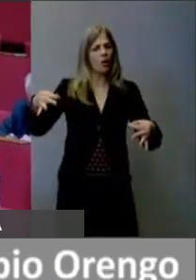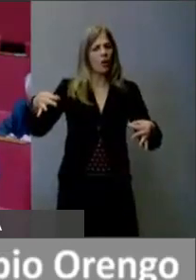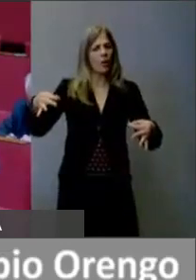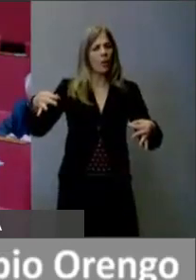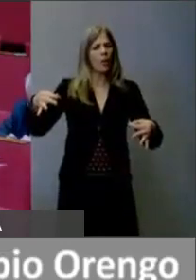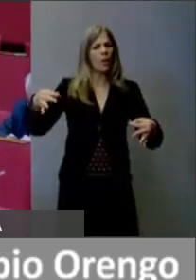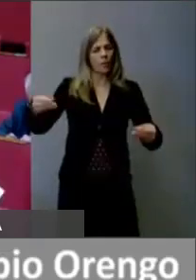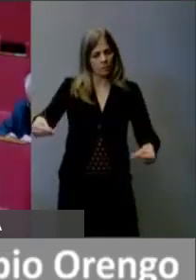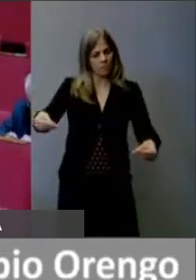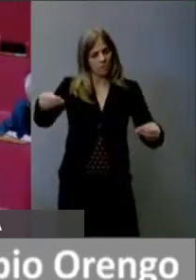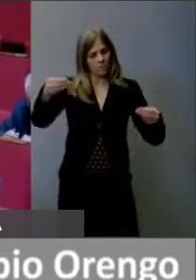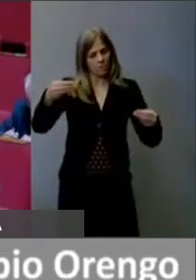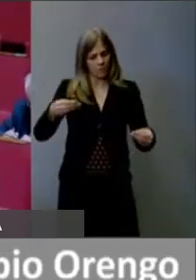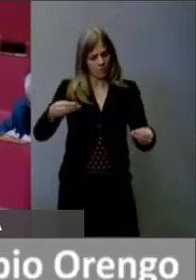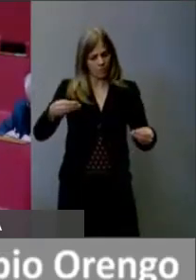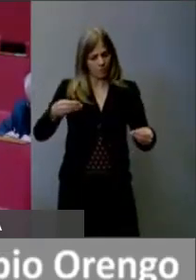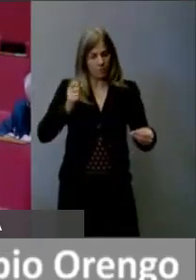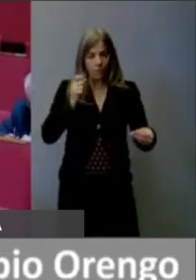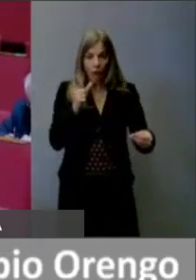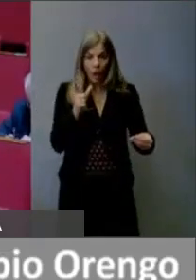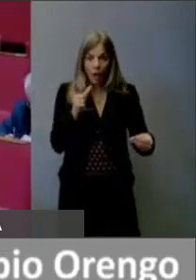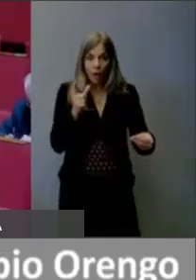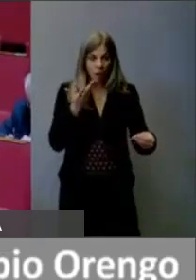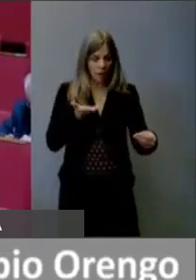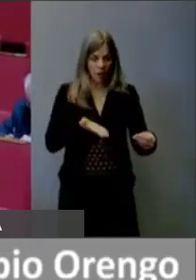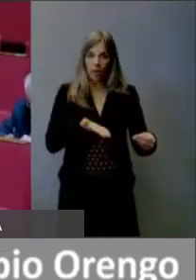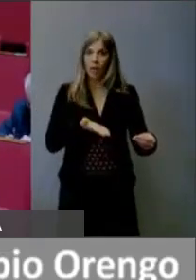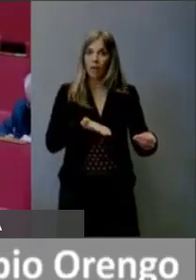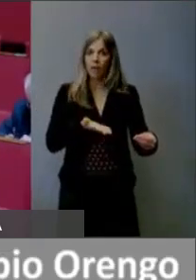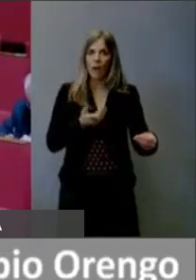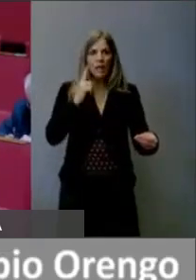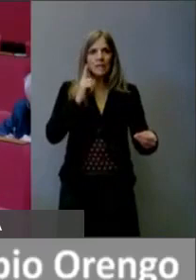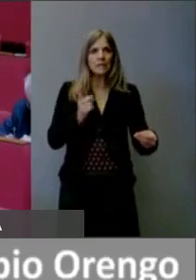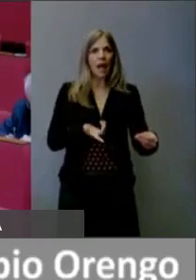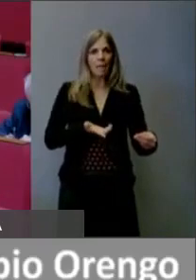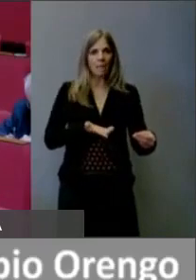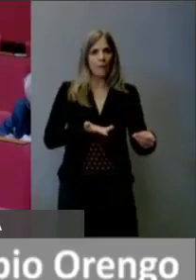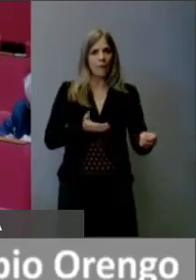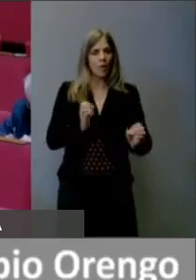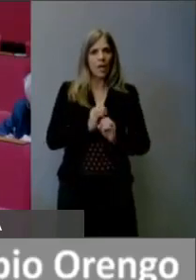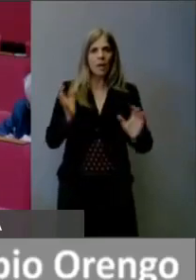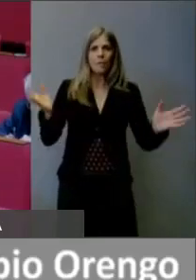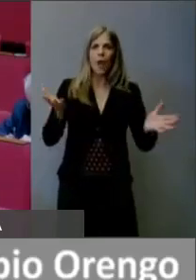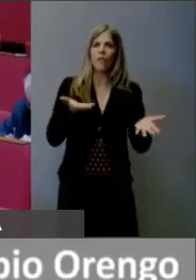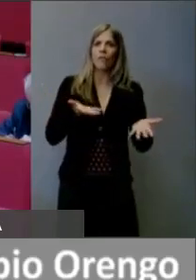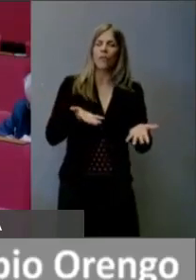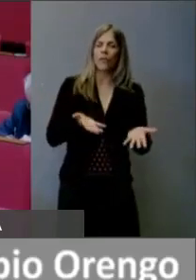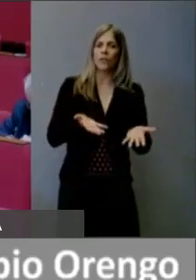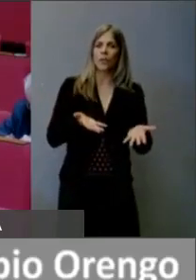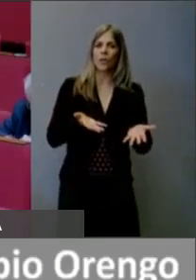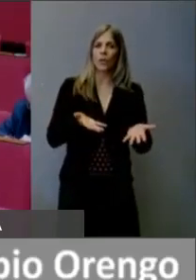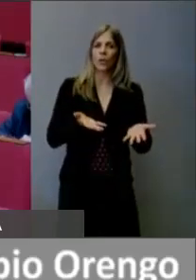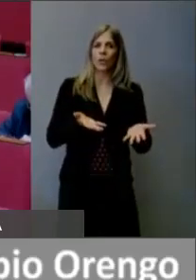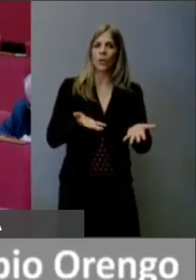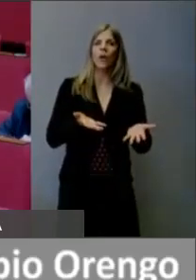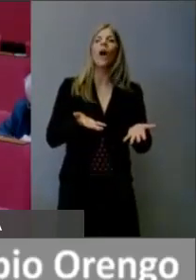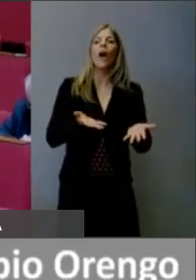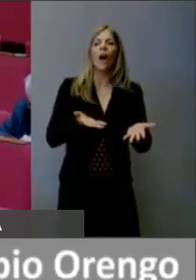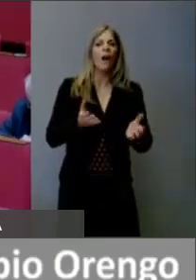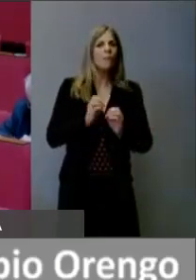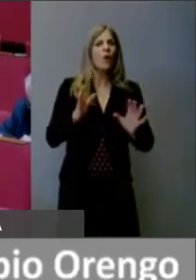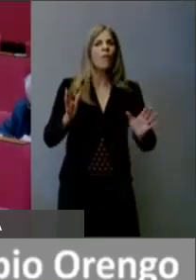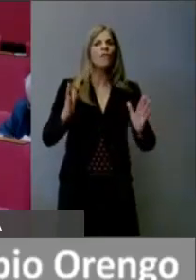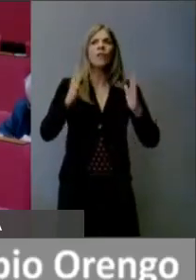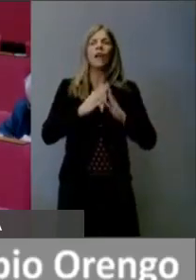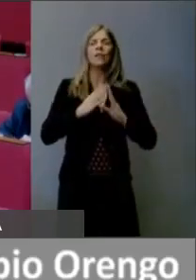ha progettato la nuova rimessa MT di Staglieno, si ritroverebbero senza casa. Stiamo